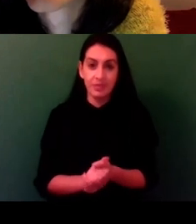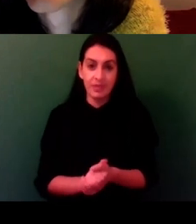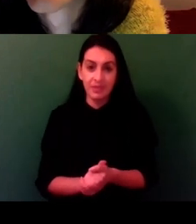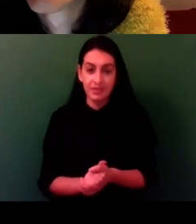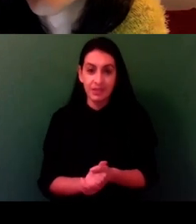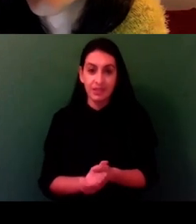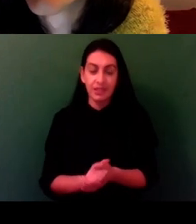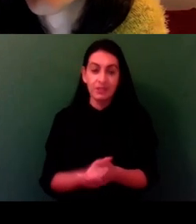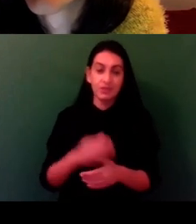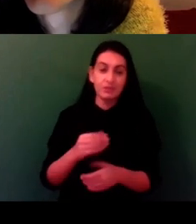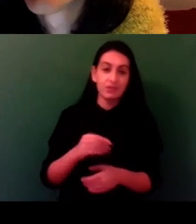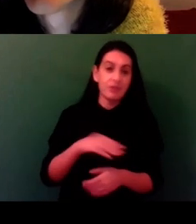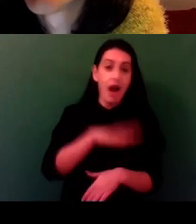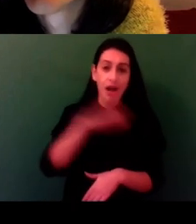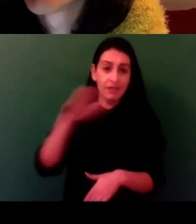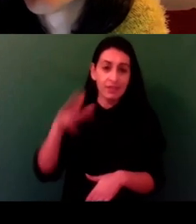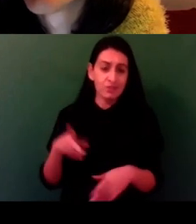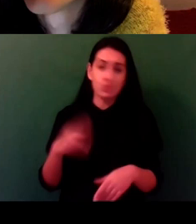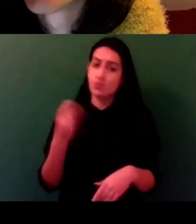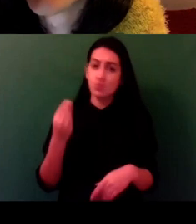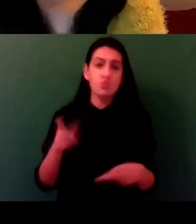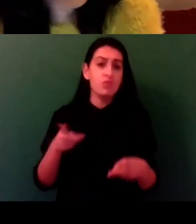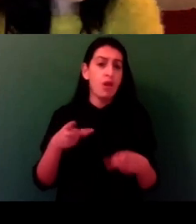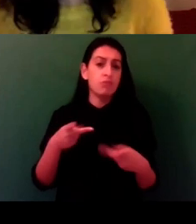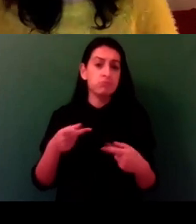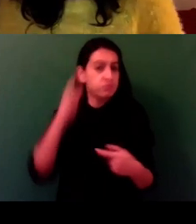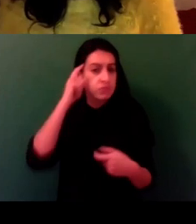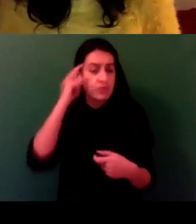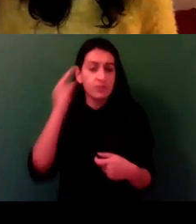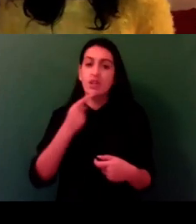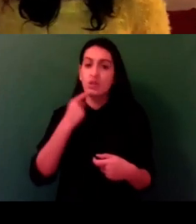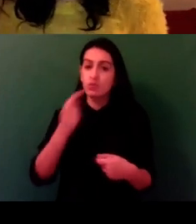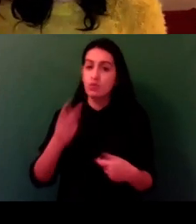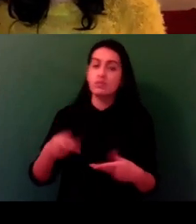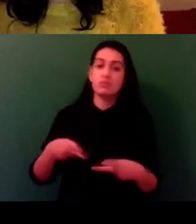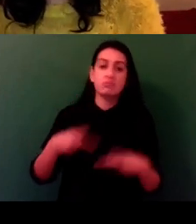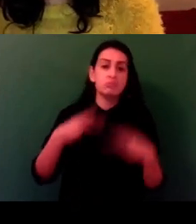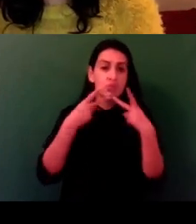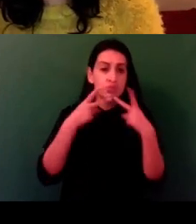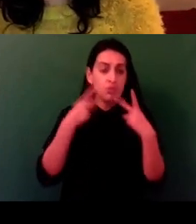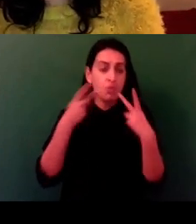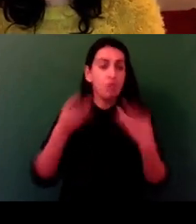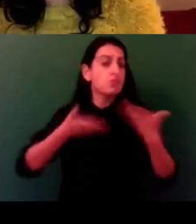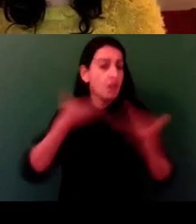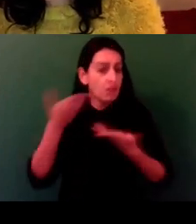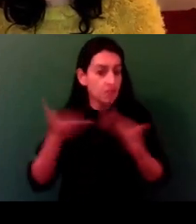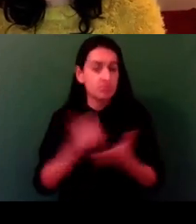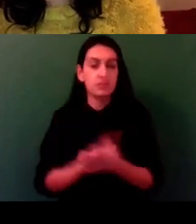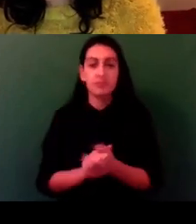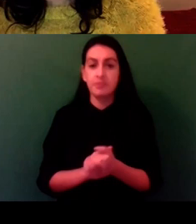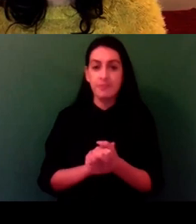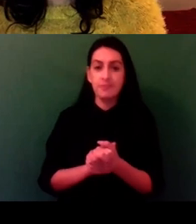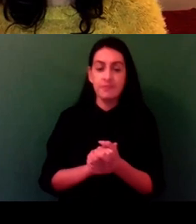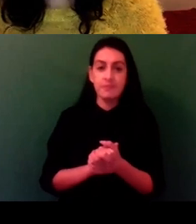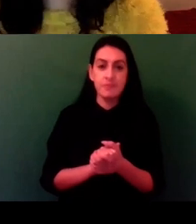hissettim. Bir sürü notum vardı. Hepsi bir önceki oturum. İlk baştan beri takip ediyorum. Dolayısıyla birazcık